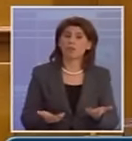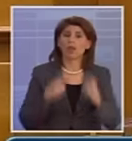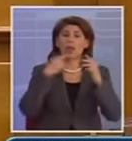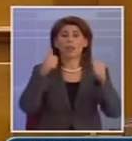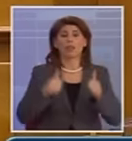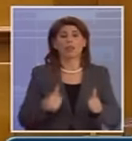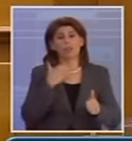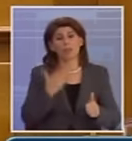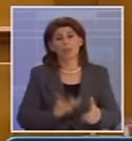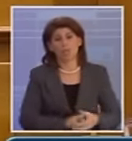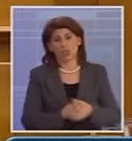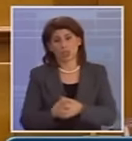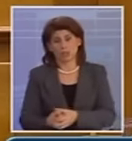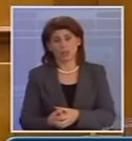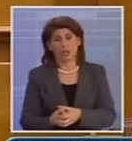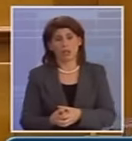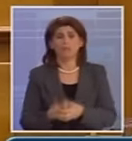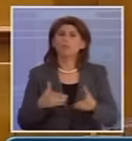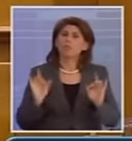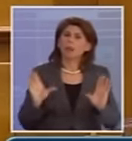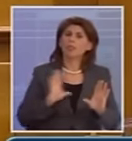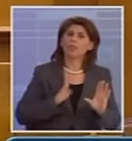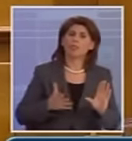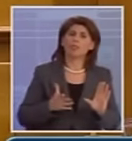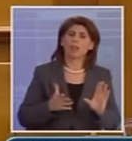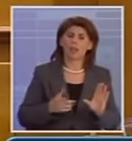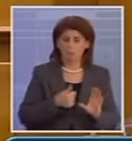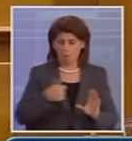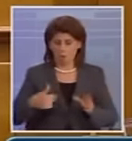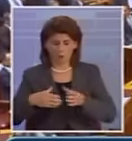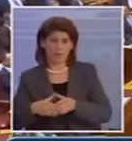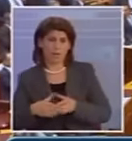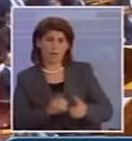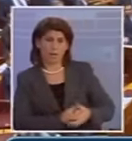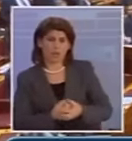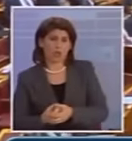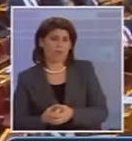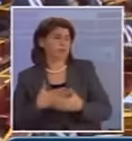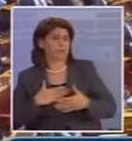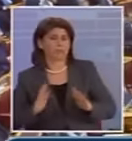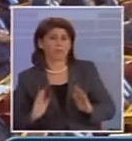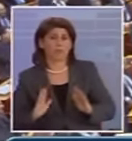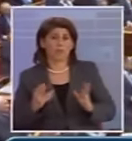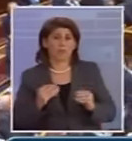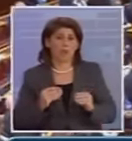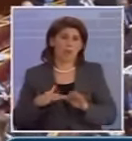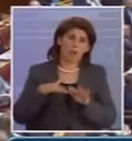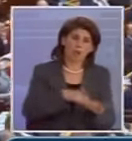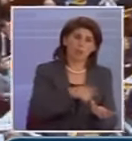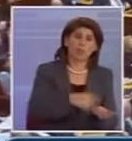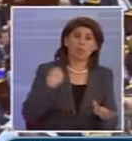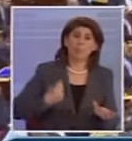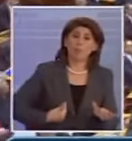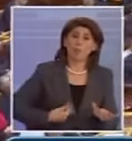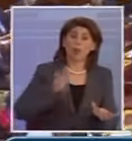Διακηρύσσετε ότι δεν πάει άλλο λιτότητα. Μα κανείς δεν θέλει μονομερή λιτότητα. Αλλά σήμερα στρέφονται πολλοί εναντίον σας που έχουν δημόσια